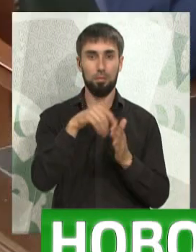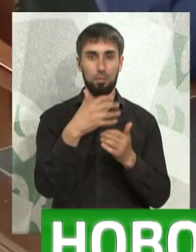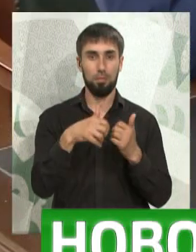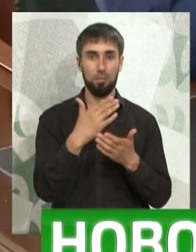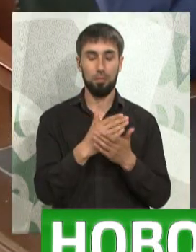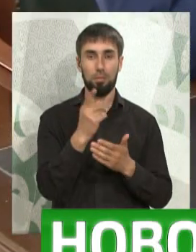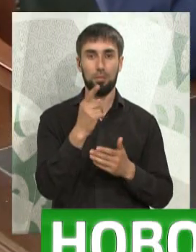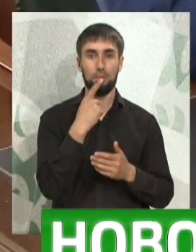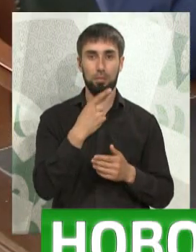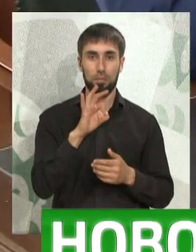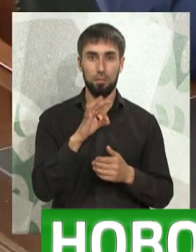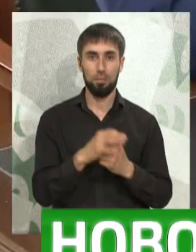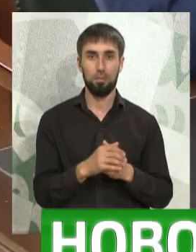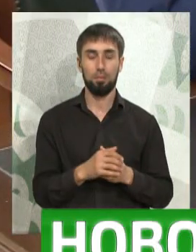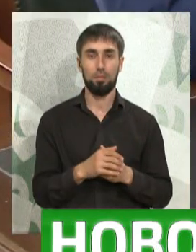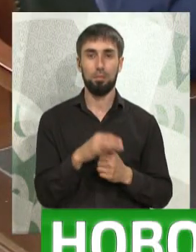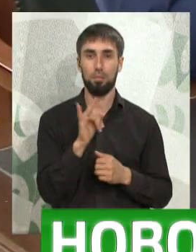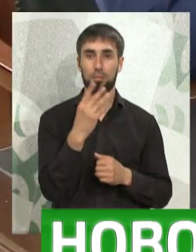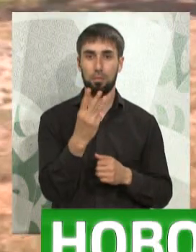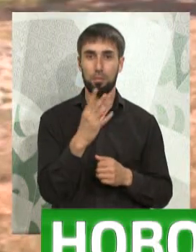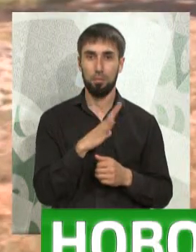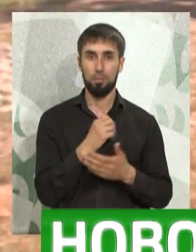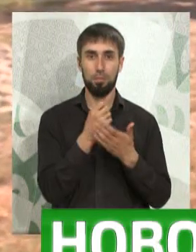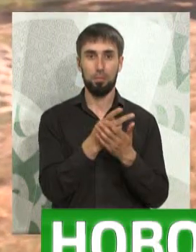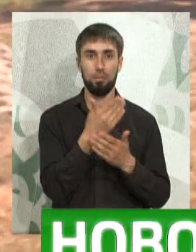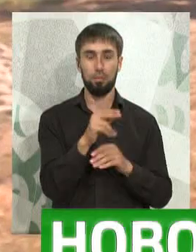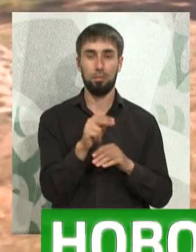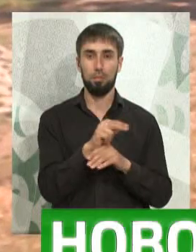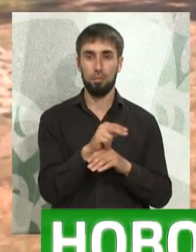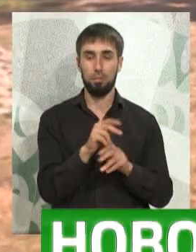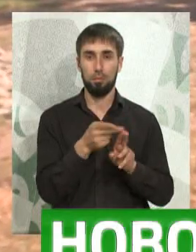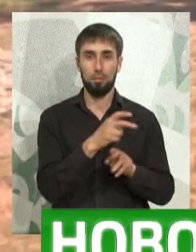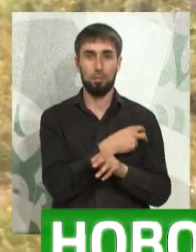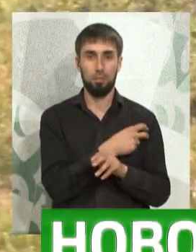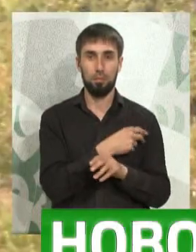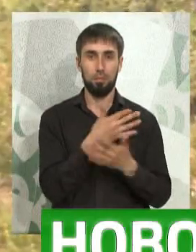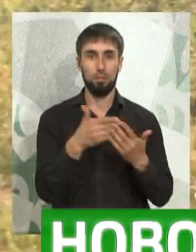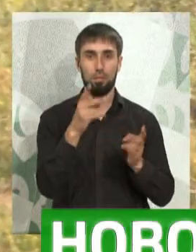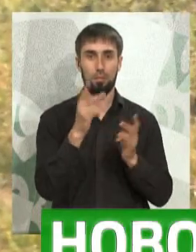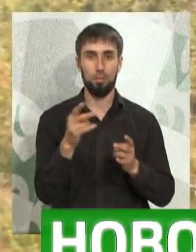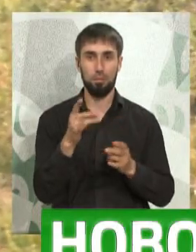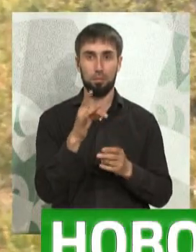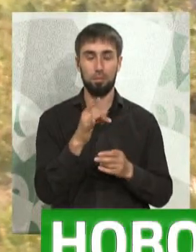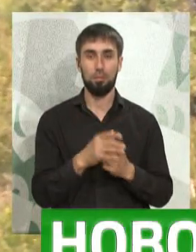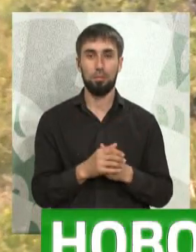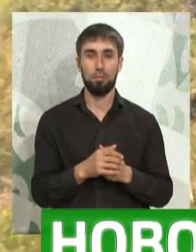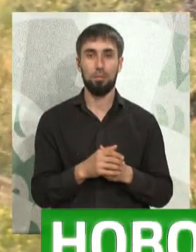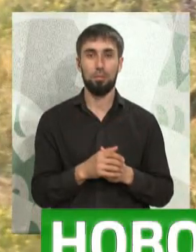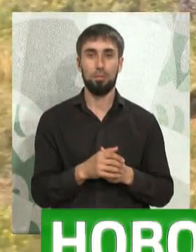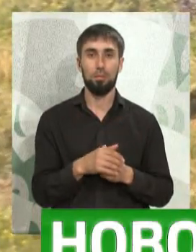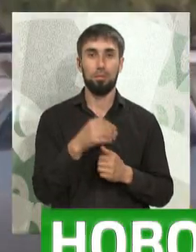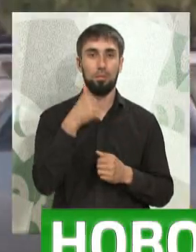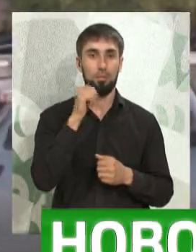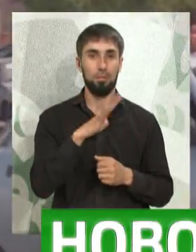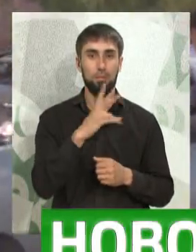управления Национальной гвардии по Ингушетии, еще трое были доставлены в лечебное учреждение с ранениями различной степени тяжести, произошла вчера